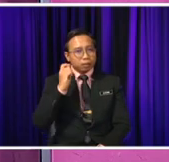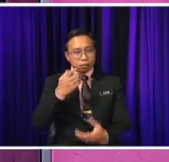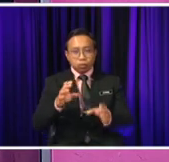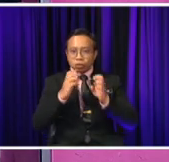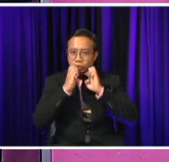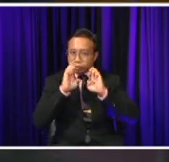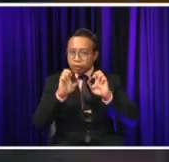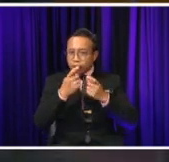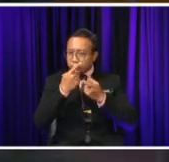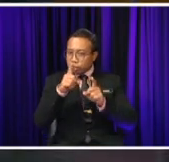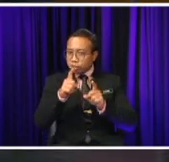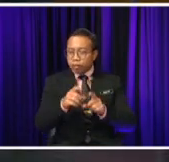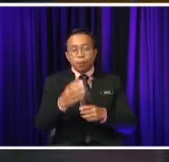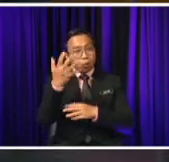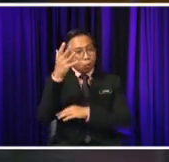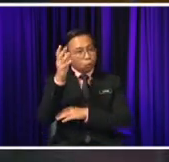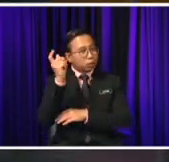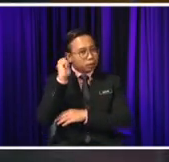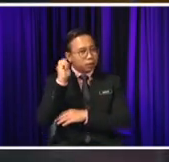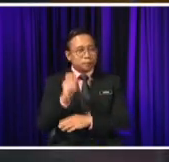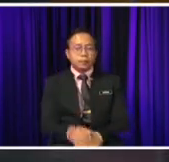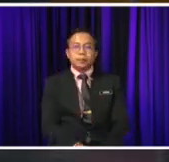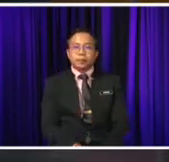jawab-jawab Saya punya pokoknya